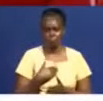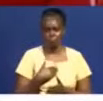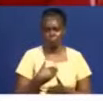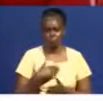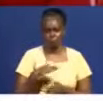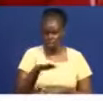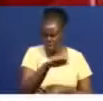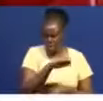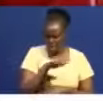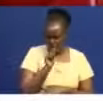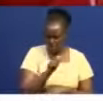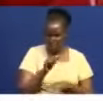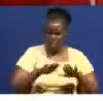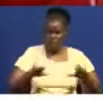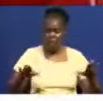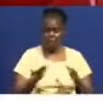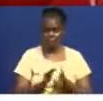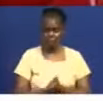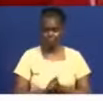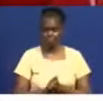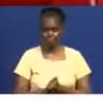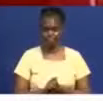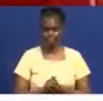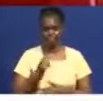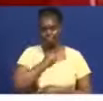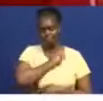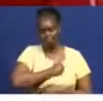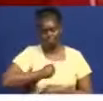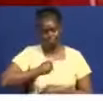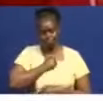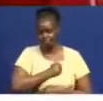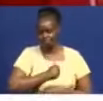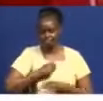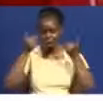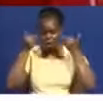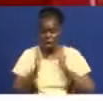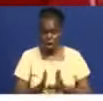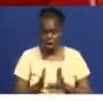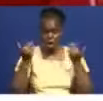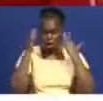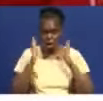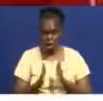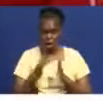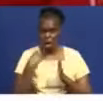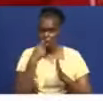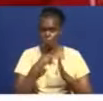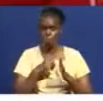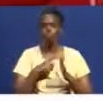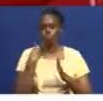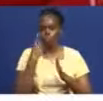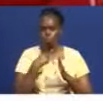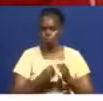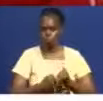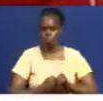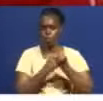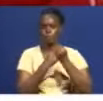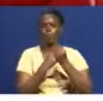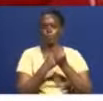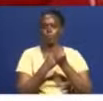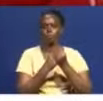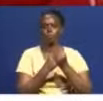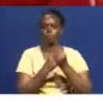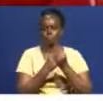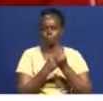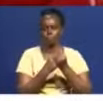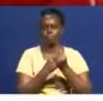ya mashamba. Jambo la kusikitisha, mawakili ambao wanawasimamia wale wanaotunyanyasa sisi